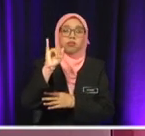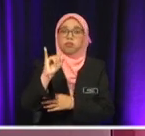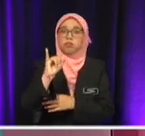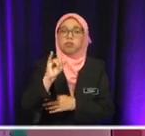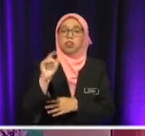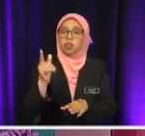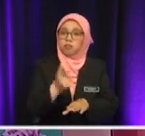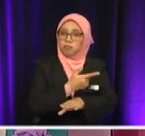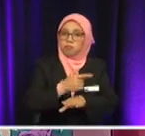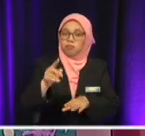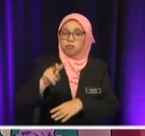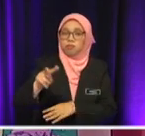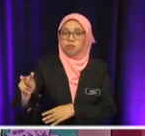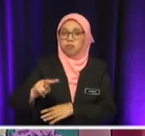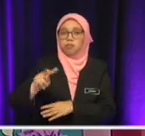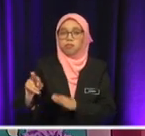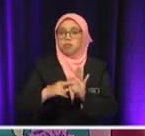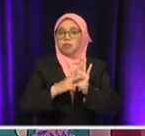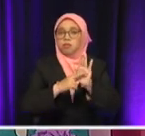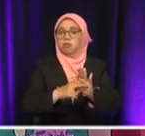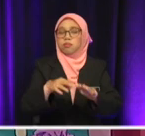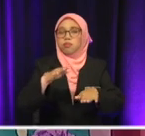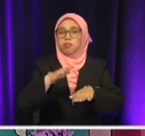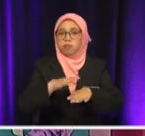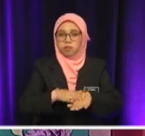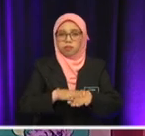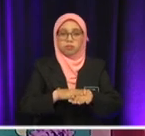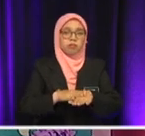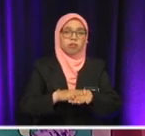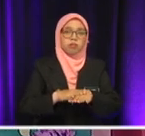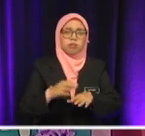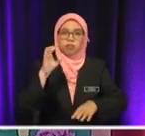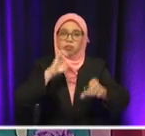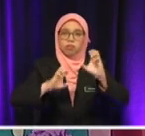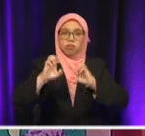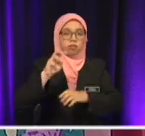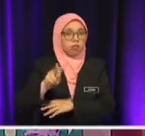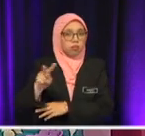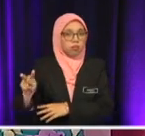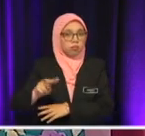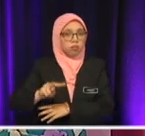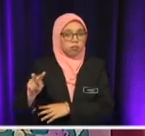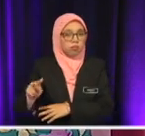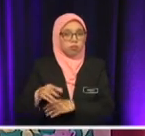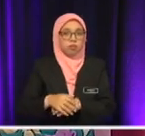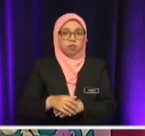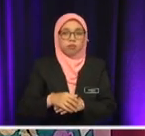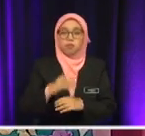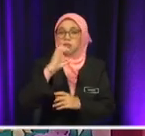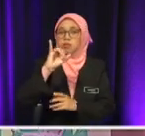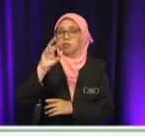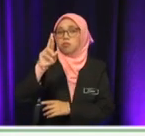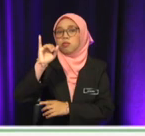petikan itu. Okey, merujuk kepada perkembangan sasiah dan sosioemosi serta kerohanian kanak-kanak, ciri lagu kanak-kanak